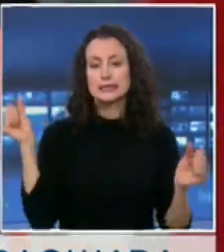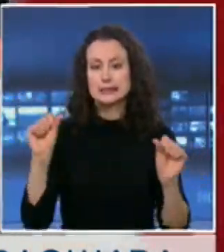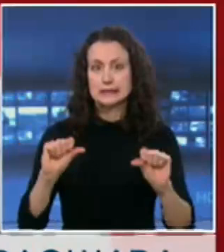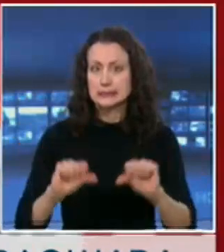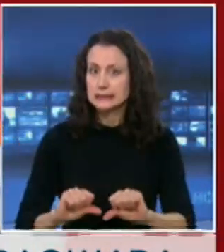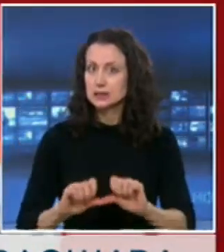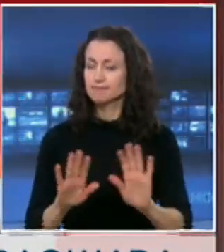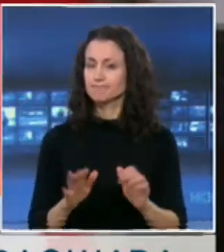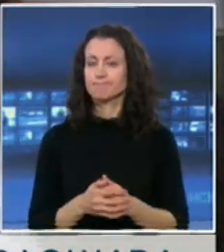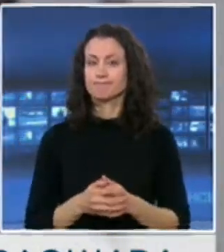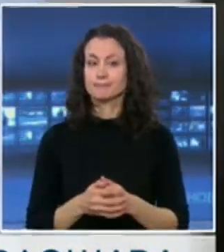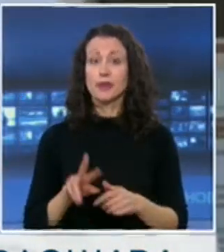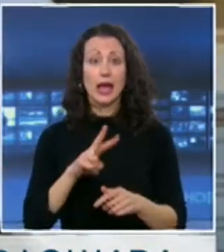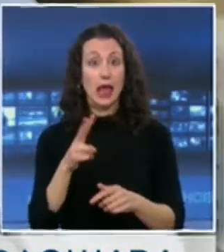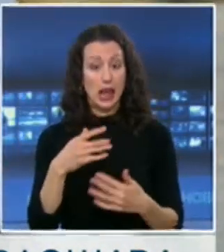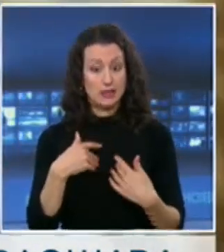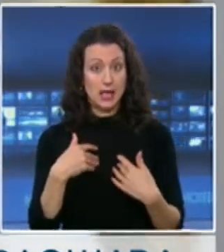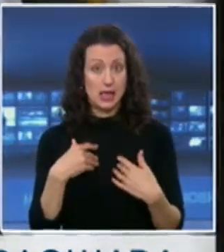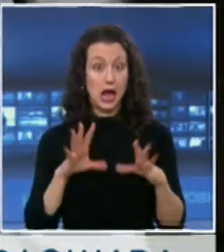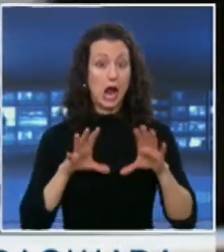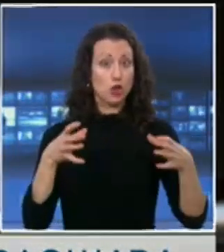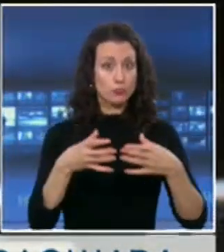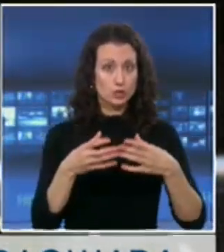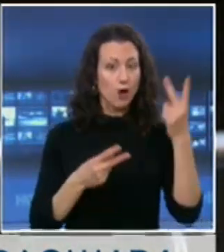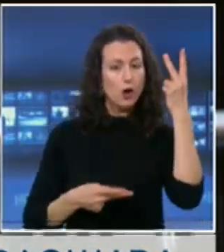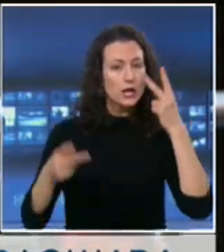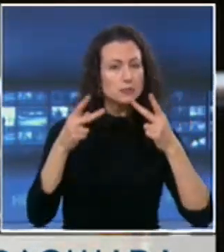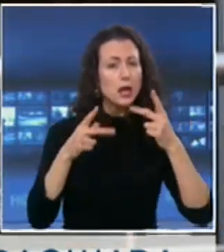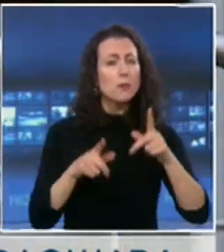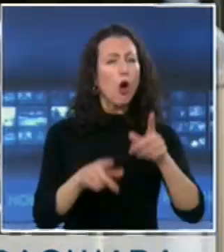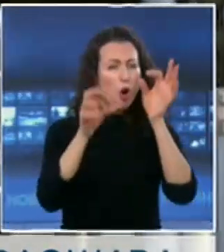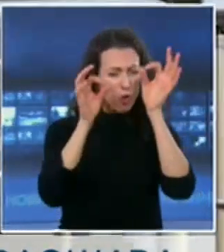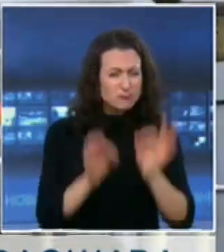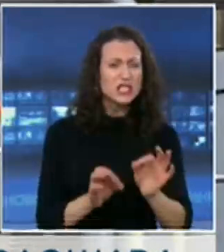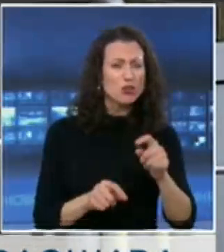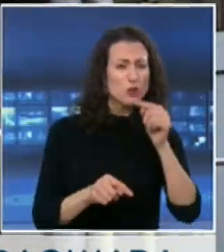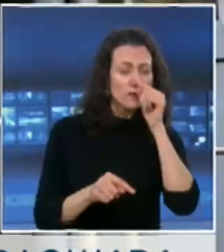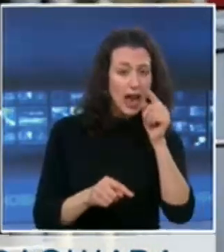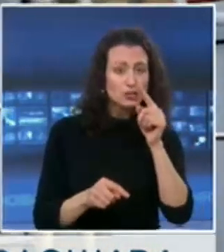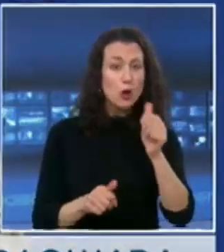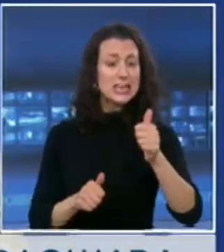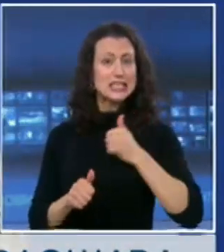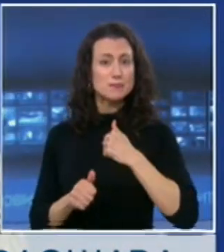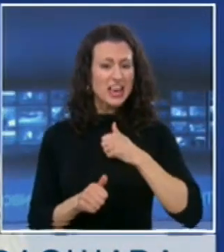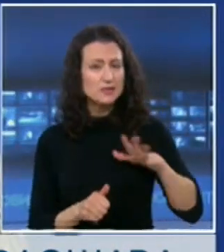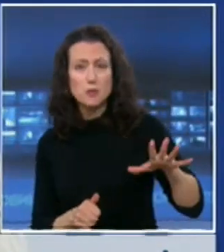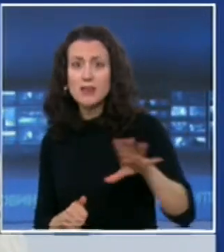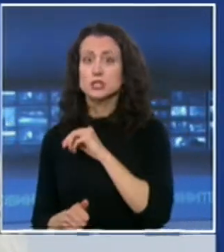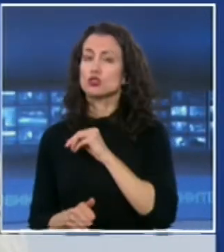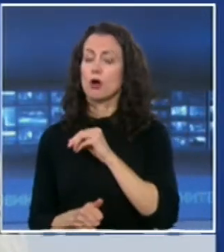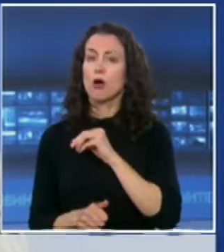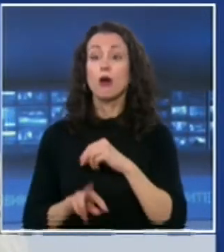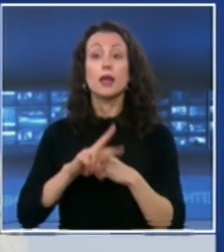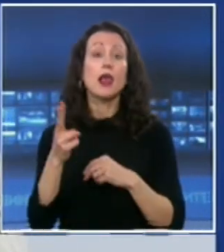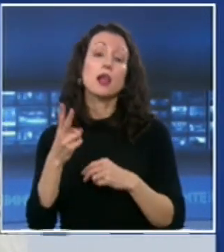Или като общество осъзнаваме тежестта на ситуацията и спада на мерките, такива каквито са, или преминаваме